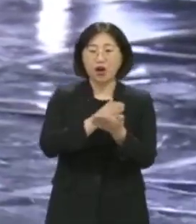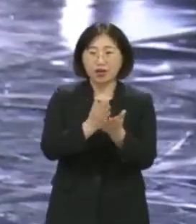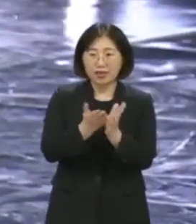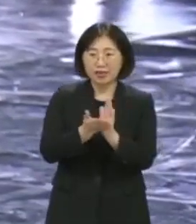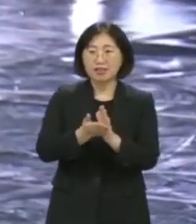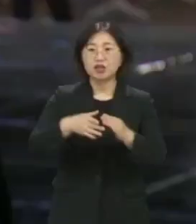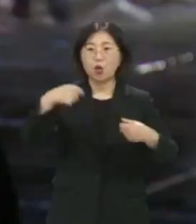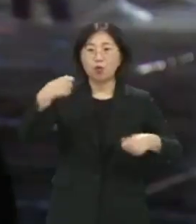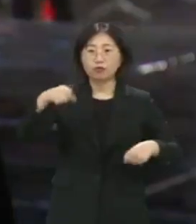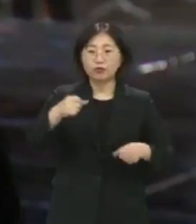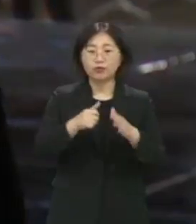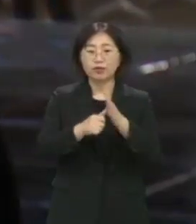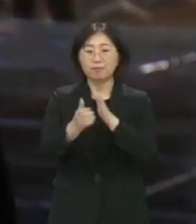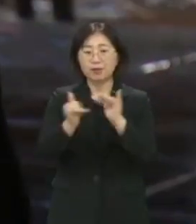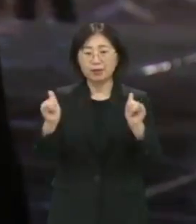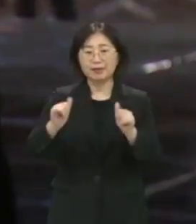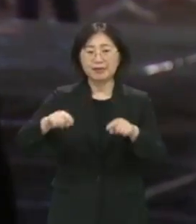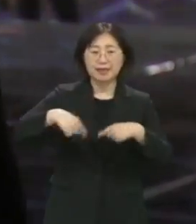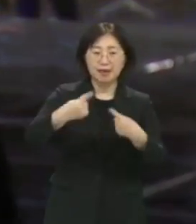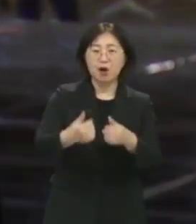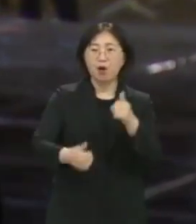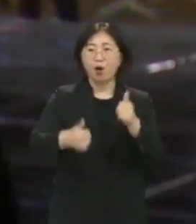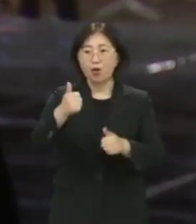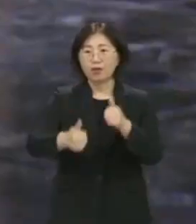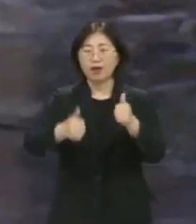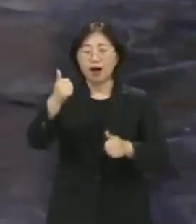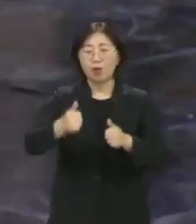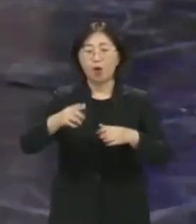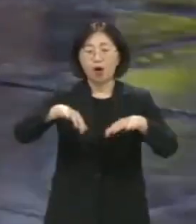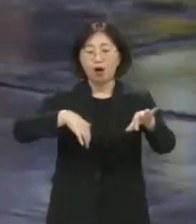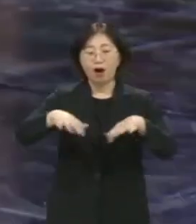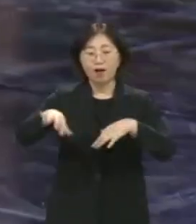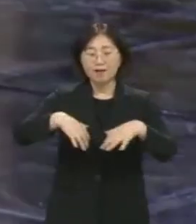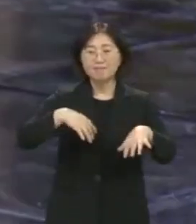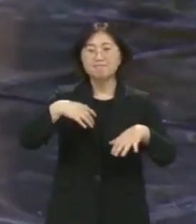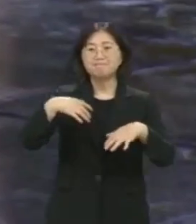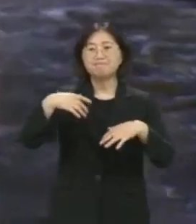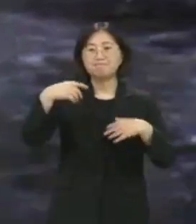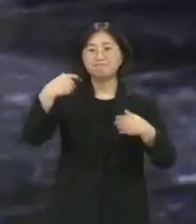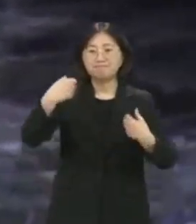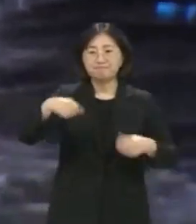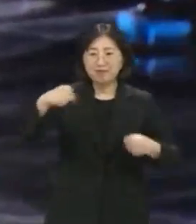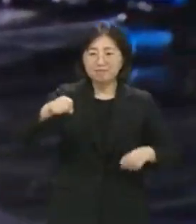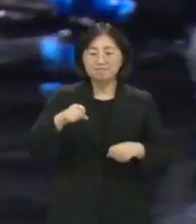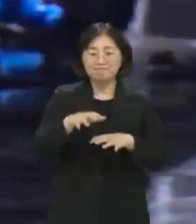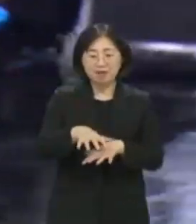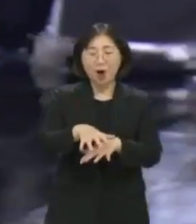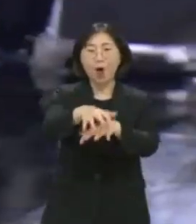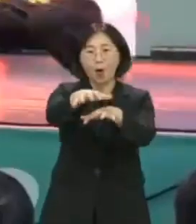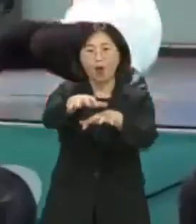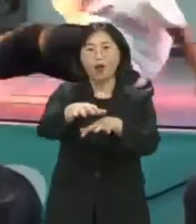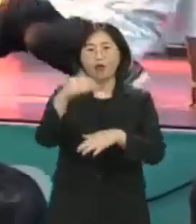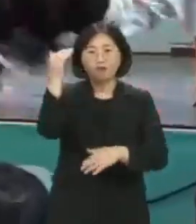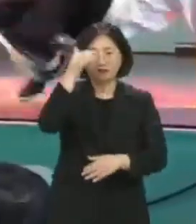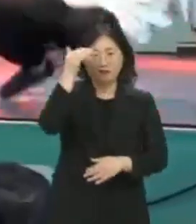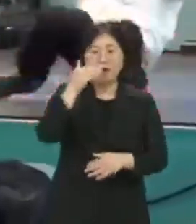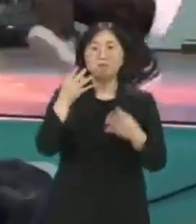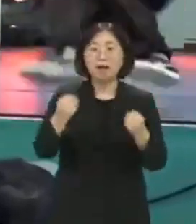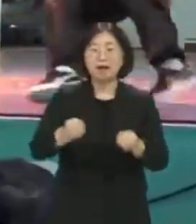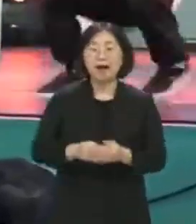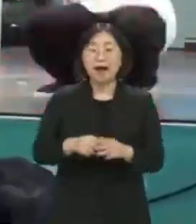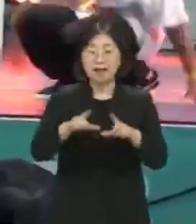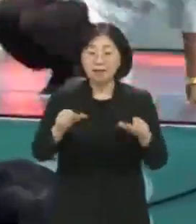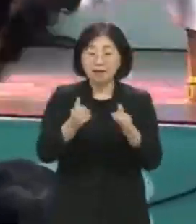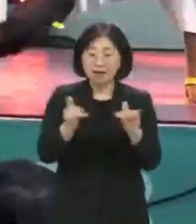스트릿댄스 고수들이 참가해 경연을 펼치고 거리댄스 퍼레이드에도 참여해 볼거리를 제공합니다. 또